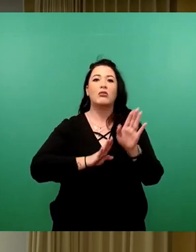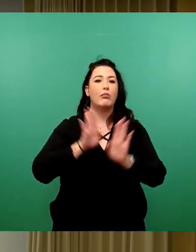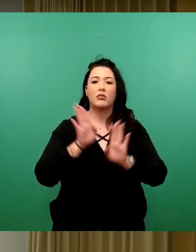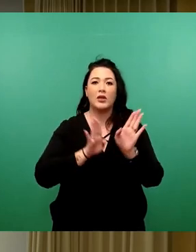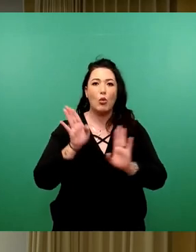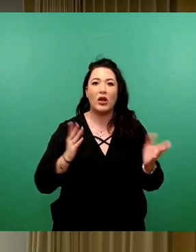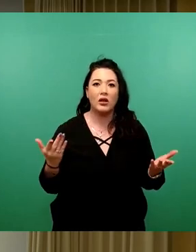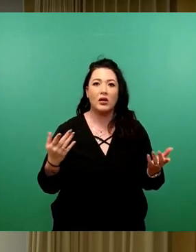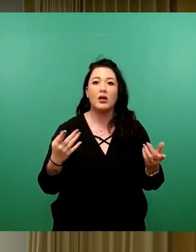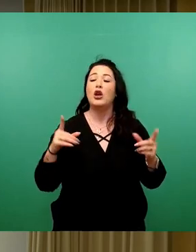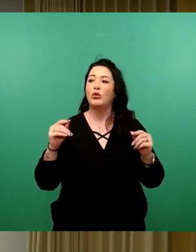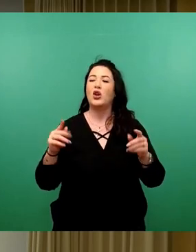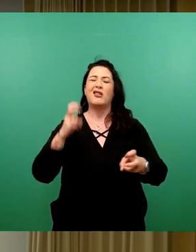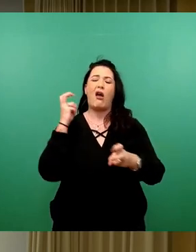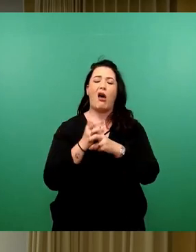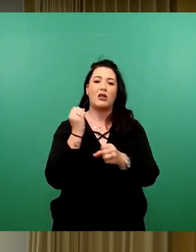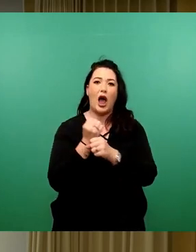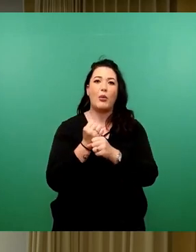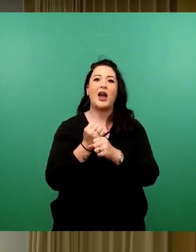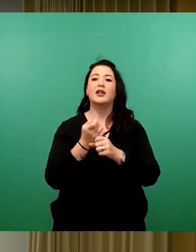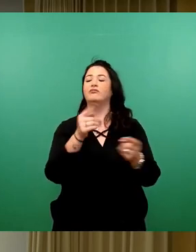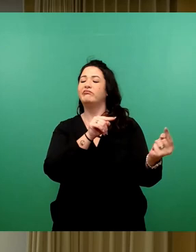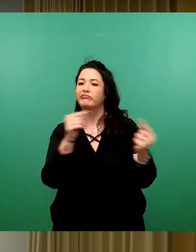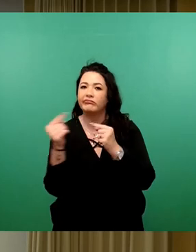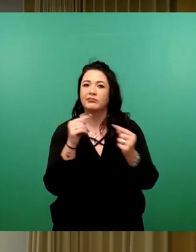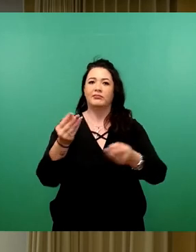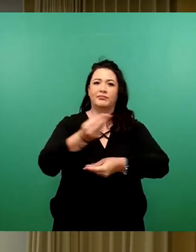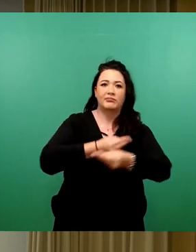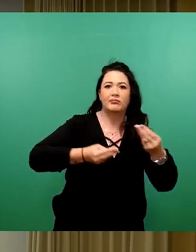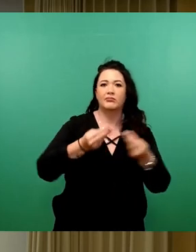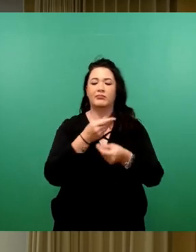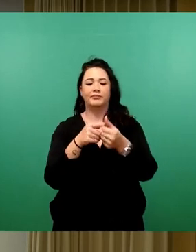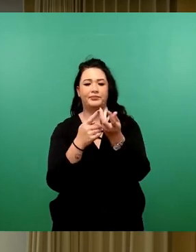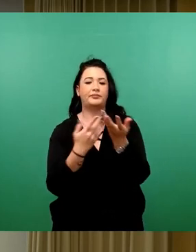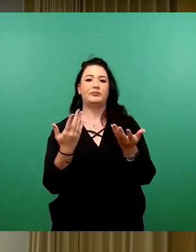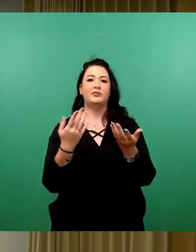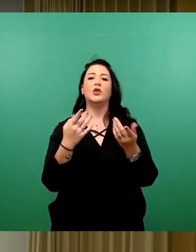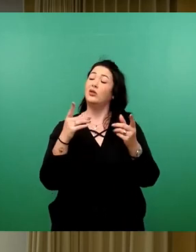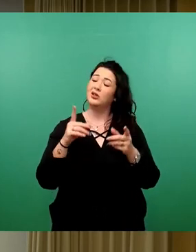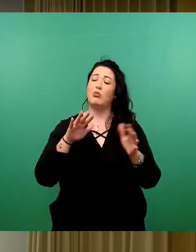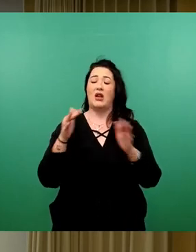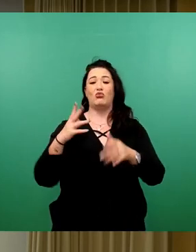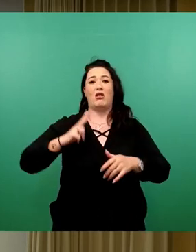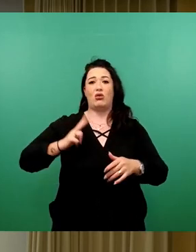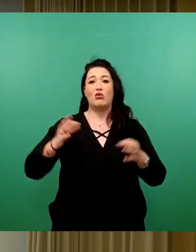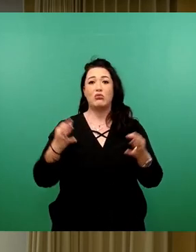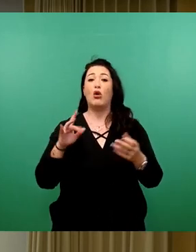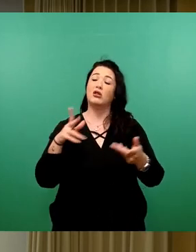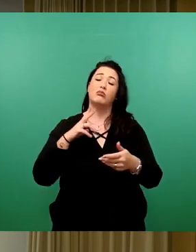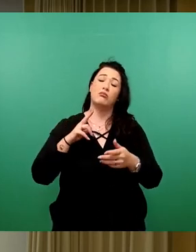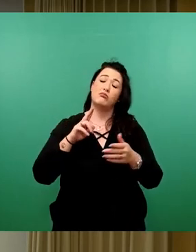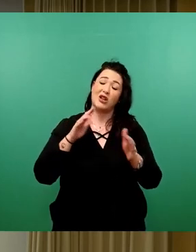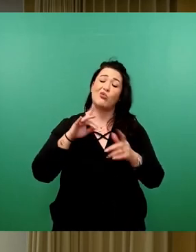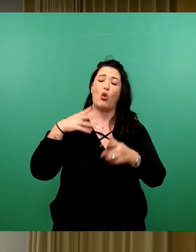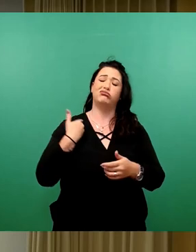Arbeit, Auseinandersetzung, miteinander reden. Das ist manchmal eine Geduldsprobe und manchmal eine ganz schöne Zumutung. Und wenn die